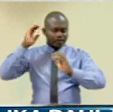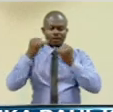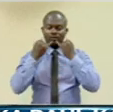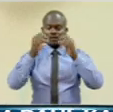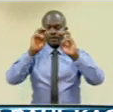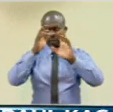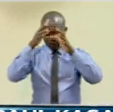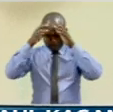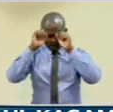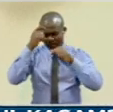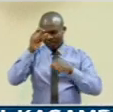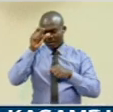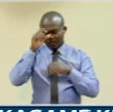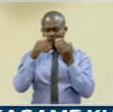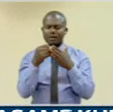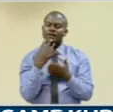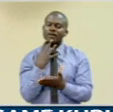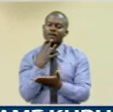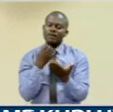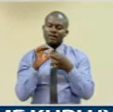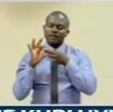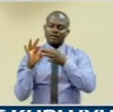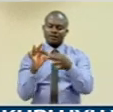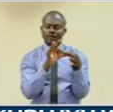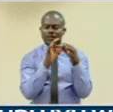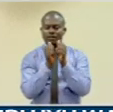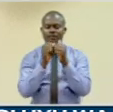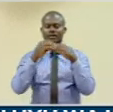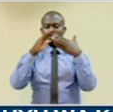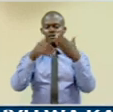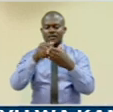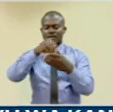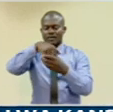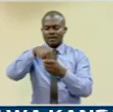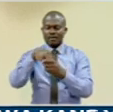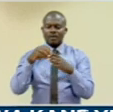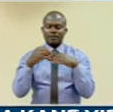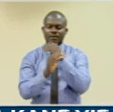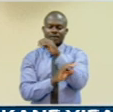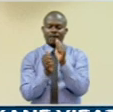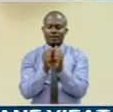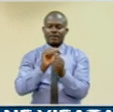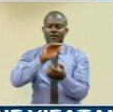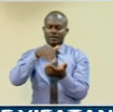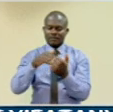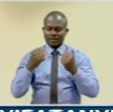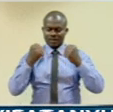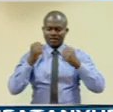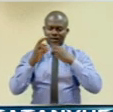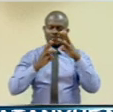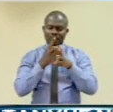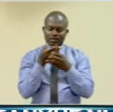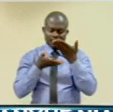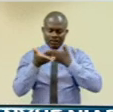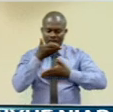Perezida wa Repubulika Paul Kagame kuri uyu wa kane yifatanyije n'abayobozi barimo abakuru b'ibihugu n'abigo bikomeye ku isi baganira